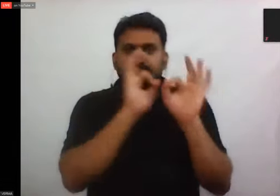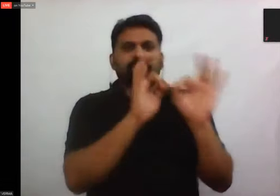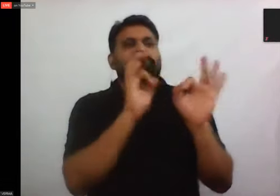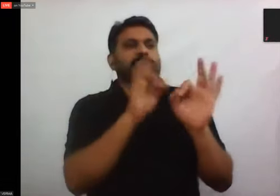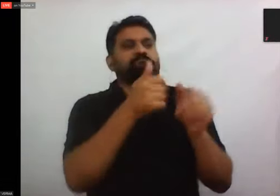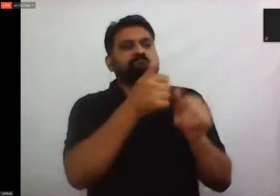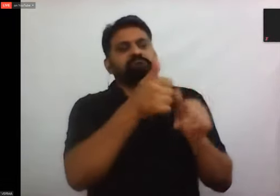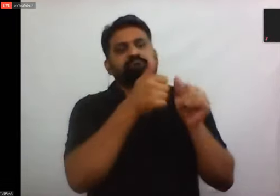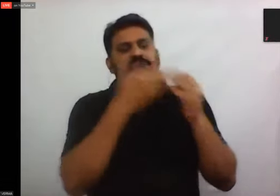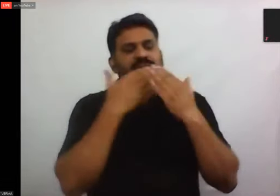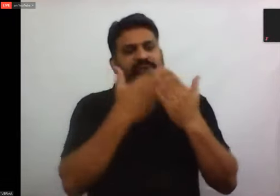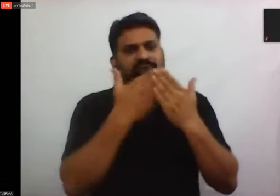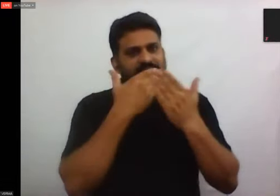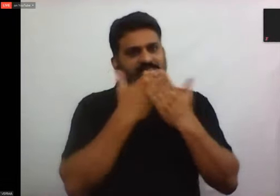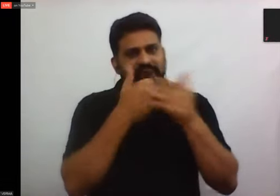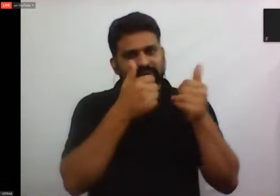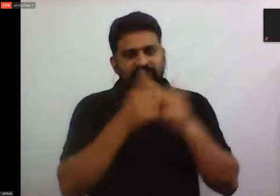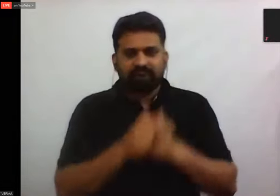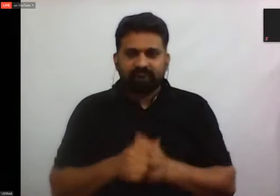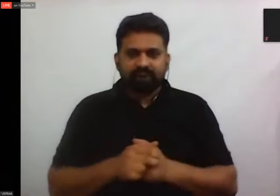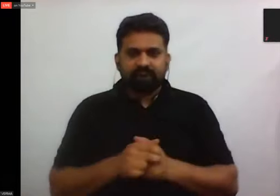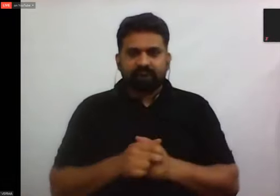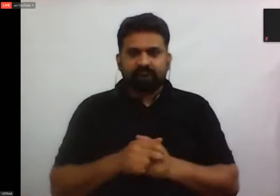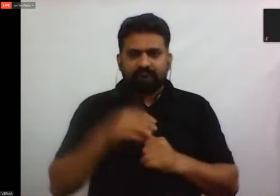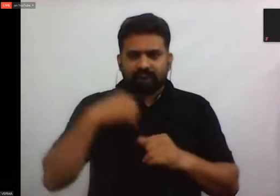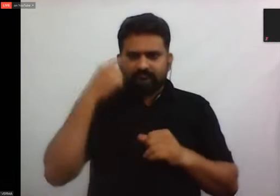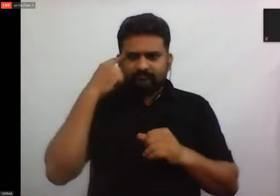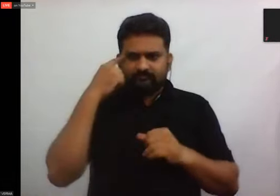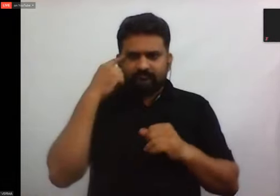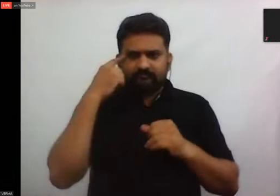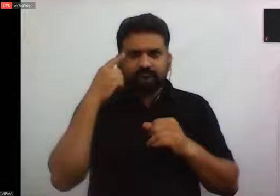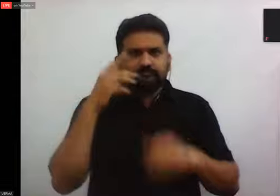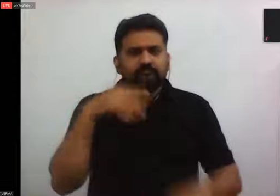Yes, ma'am. Thank you, ma'am. And